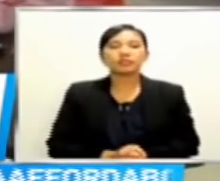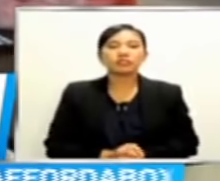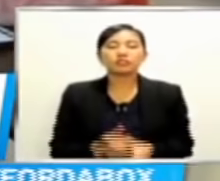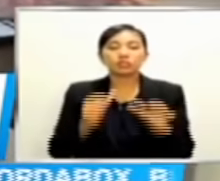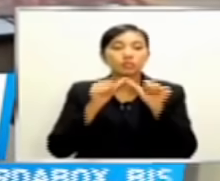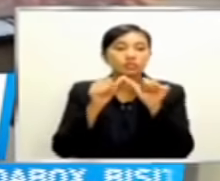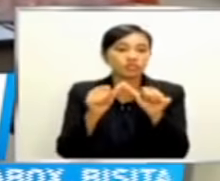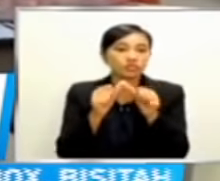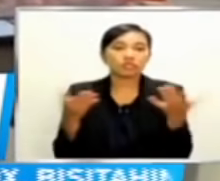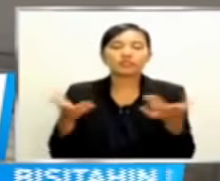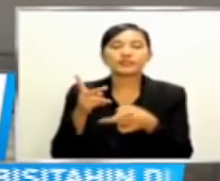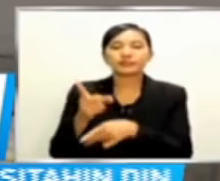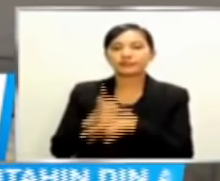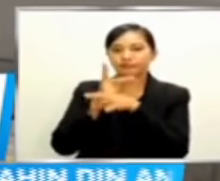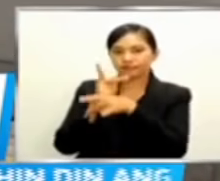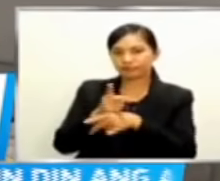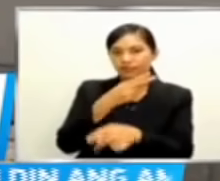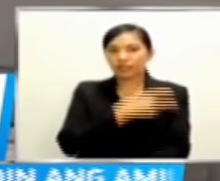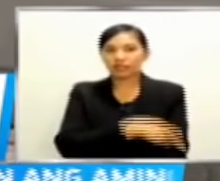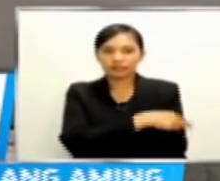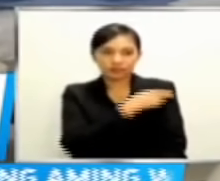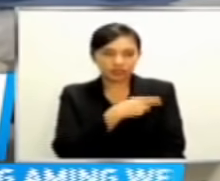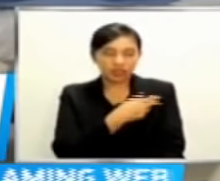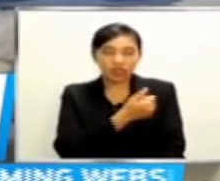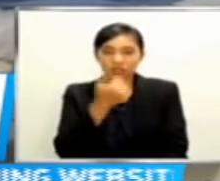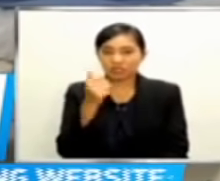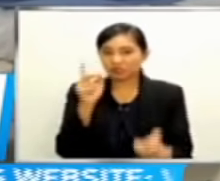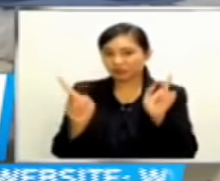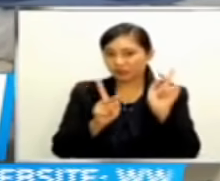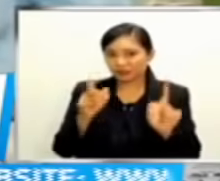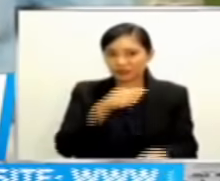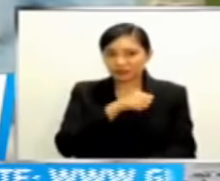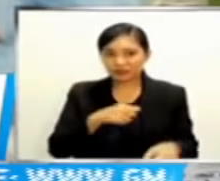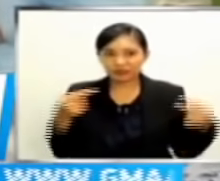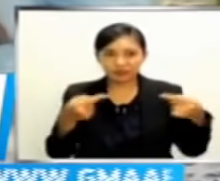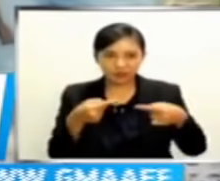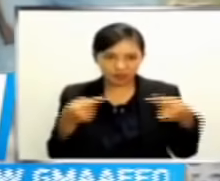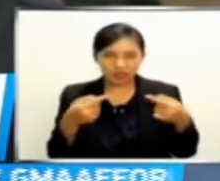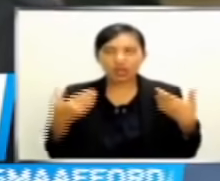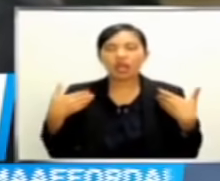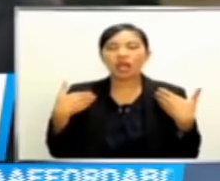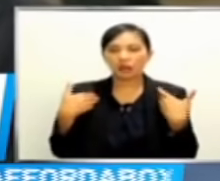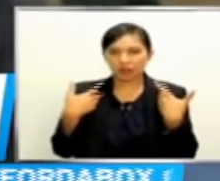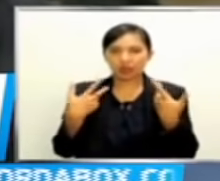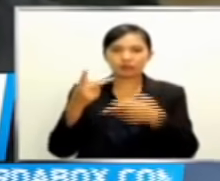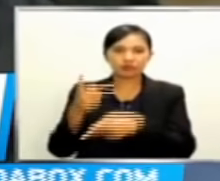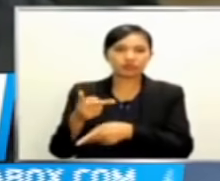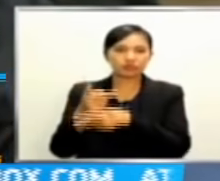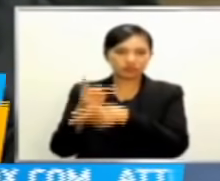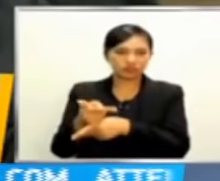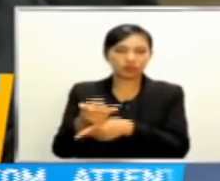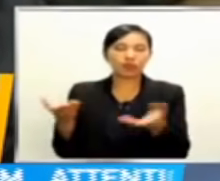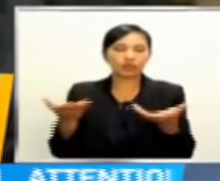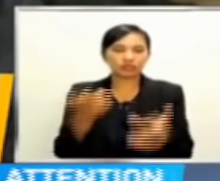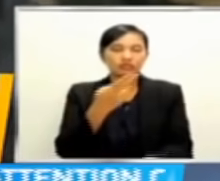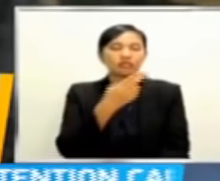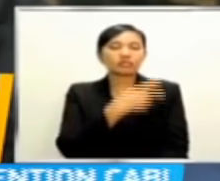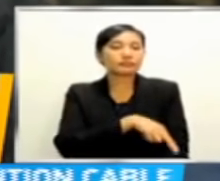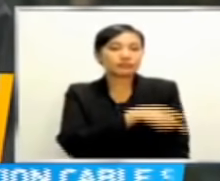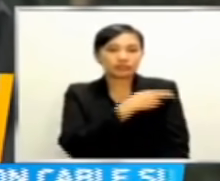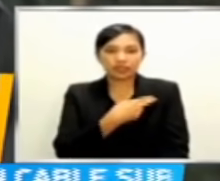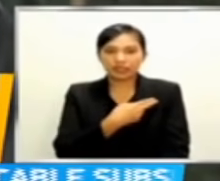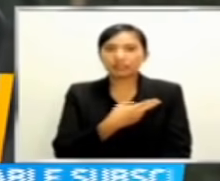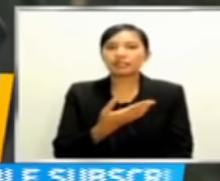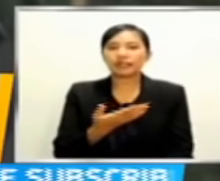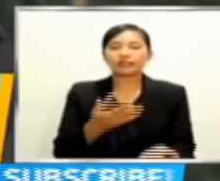Navarro Hospital. Ang iba namang sugatan, nasa iba't ibang pribadong ospital dito sa Zamboanga City. In pain sila eh. Mga sunog dito, sunog